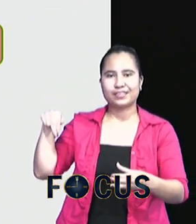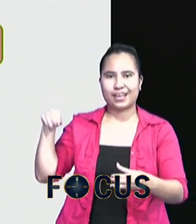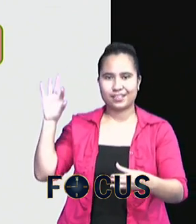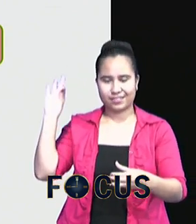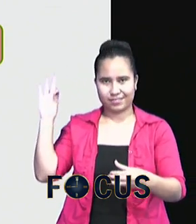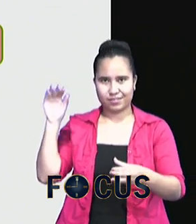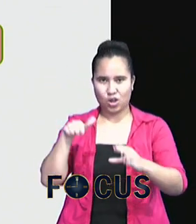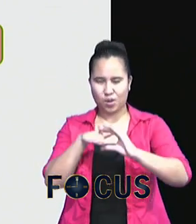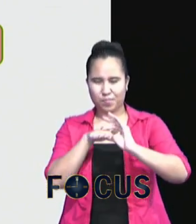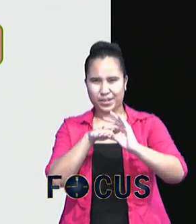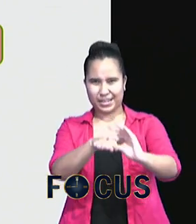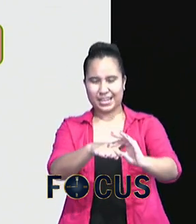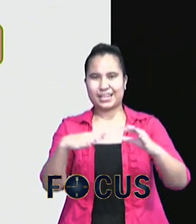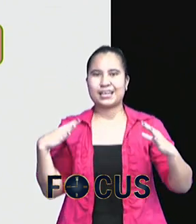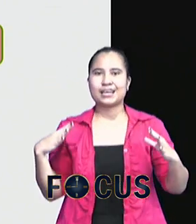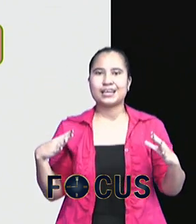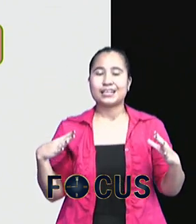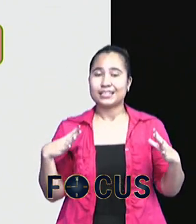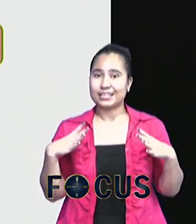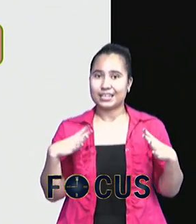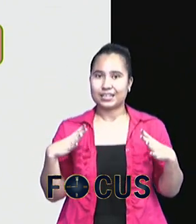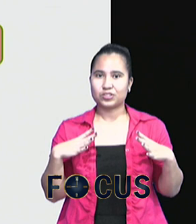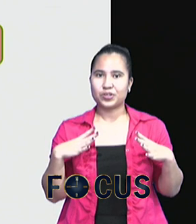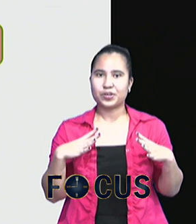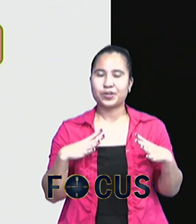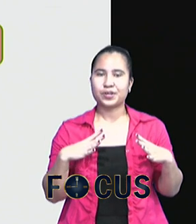directeur, Mr. Benanon,